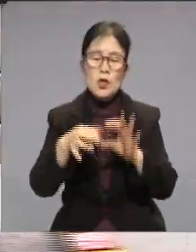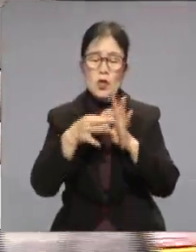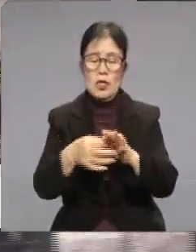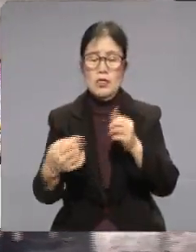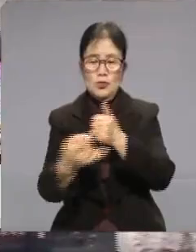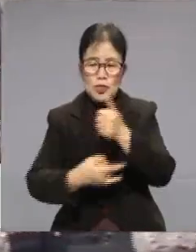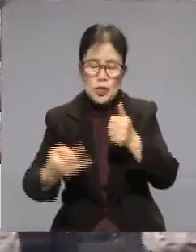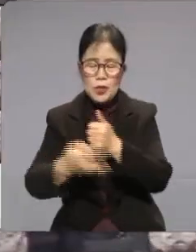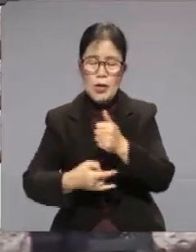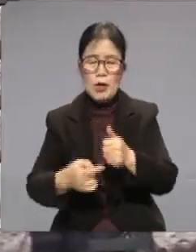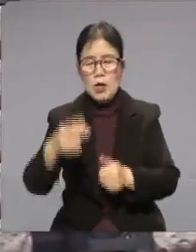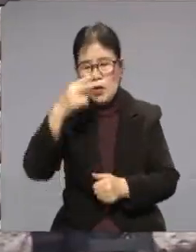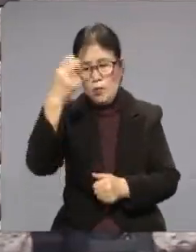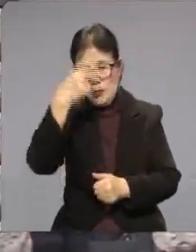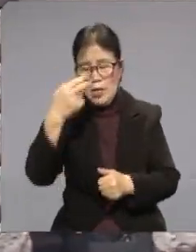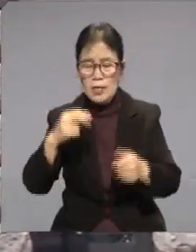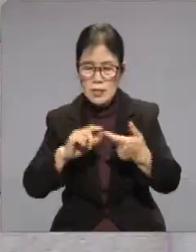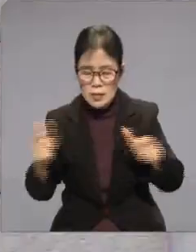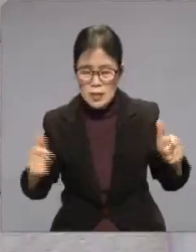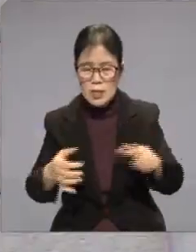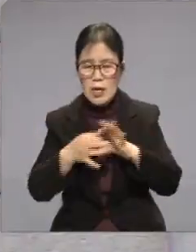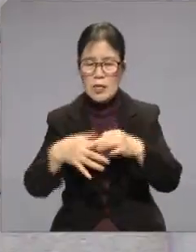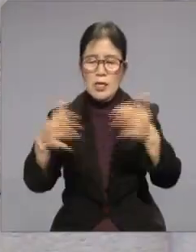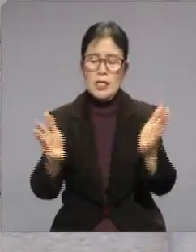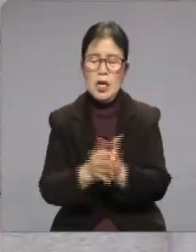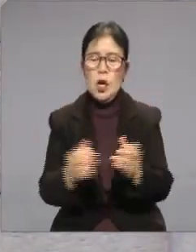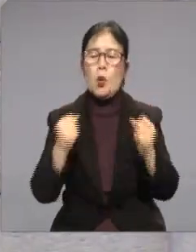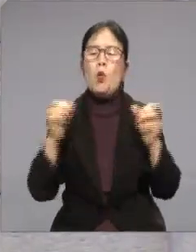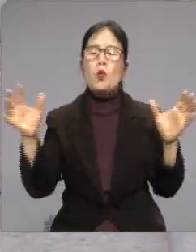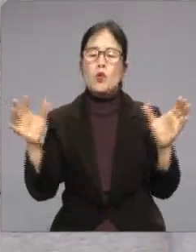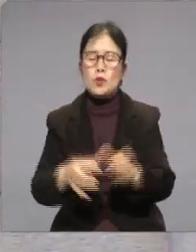선거관리위원회와 검찰 등 관계기관과도